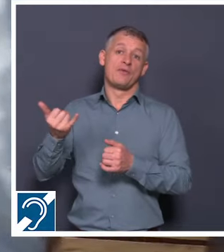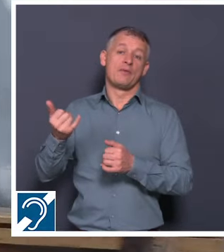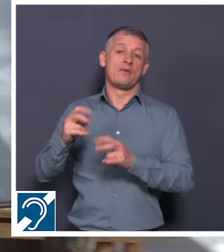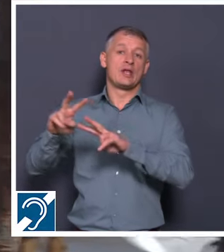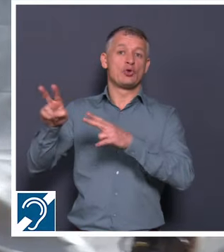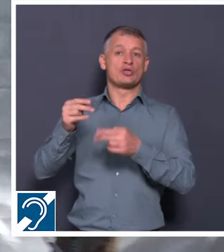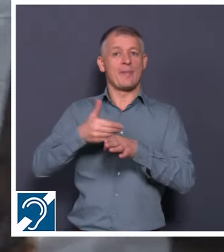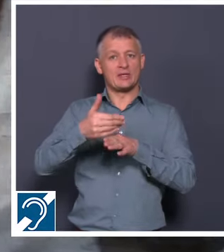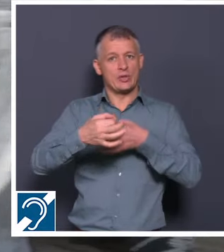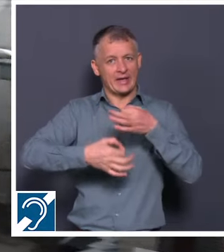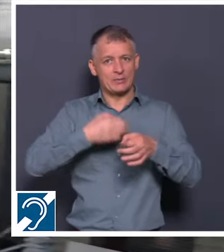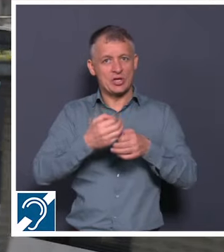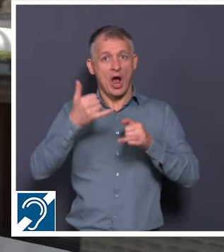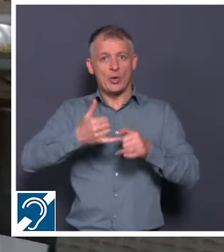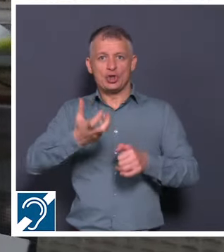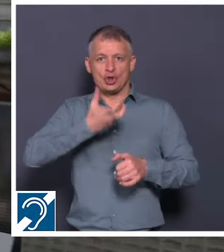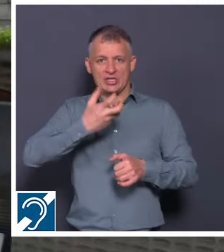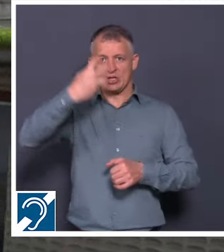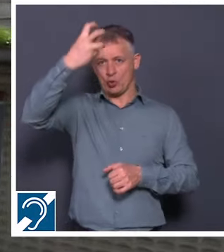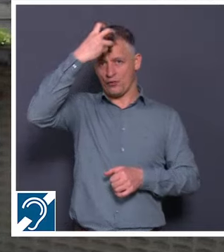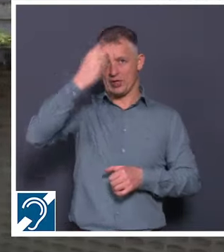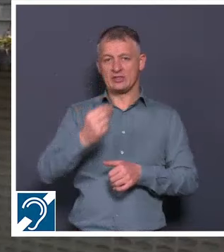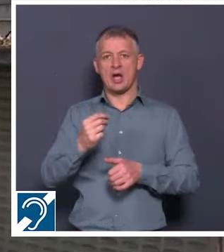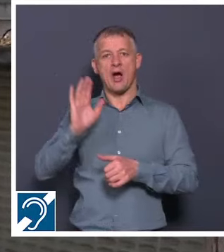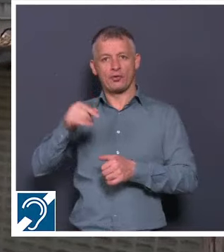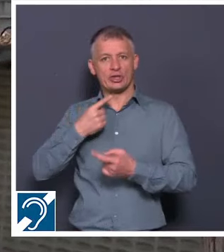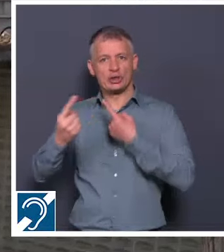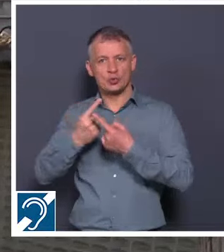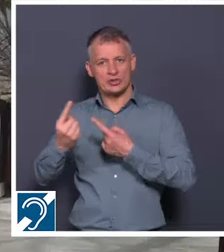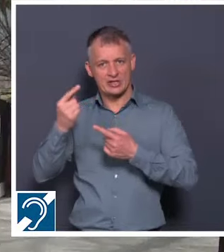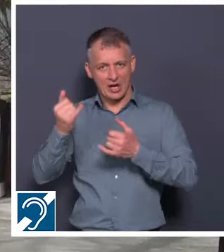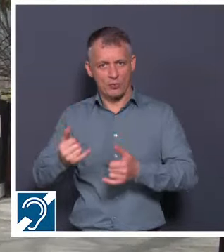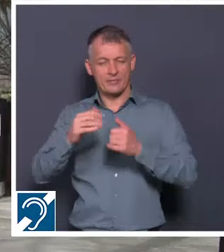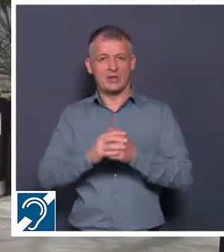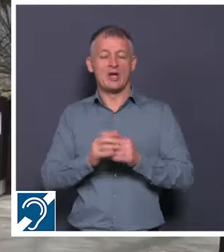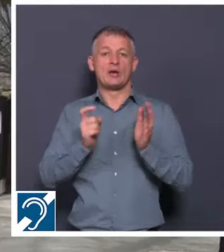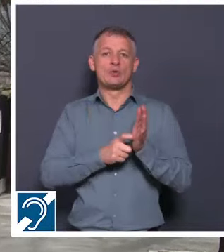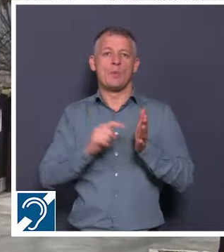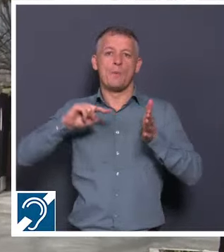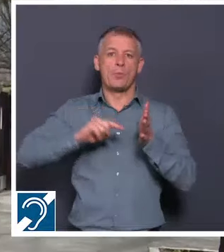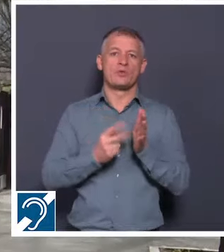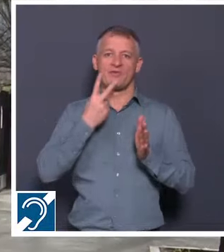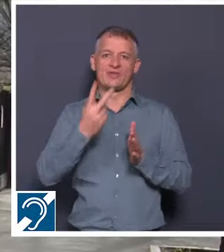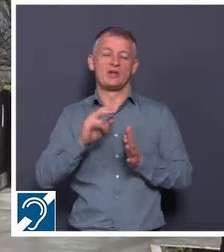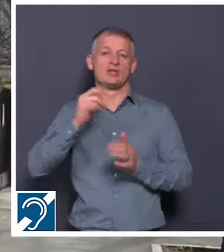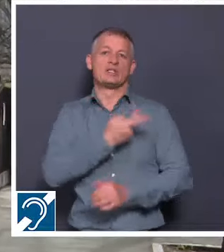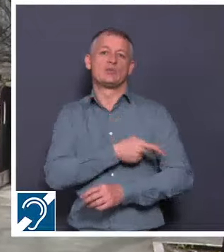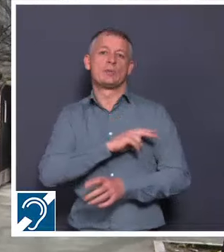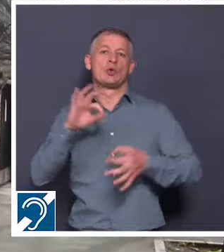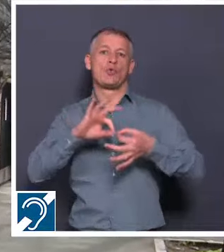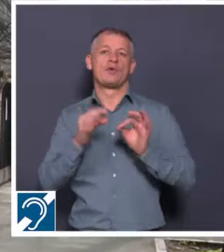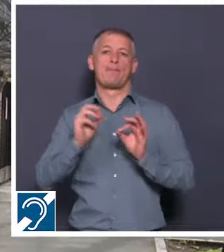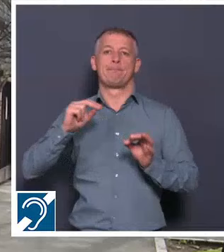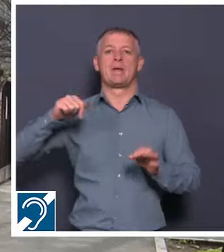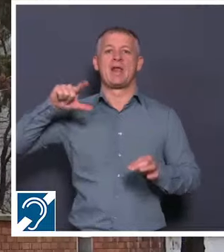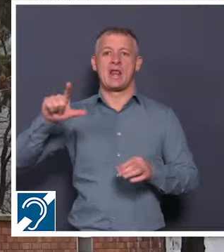încă în ședința de guvern în care s-a purtat această discuție. De asemenea, am cerut un punct de vedere și purtătorului de cuvânt al PNL. Eu